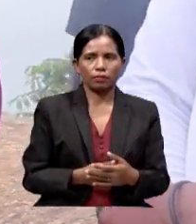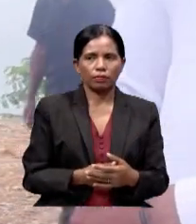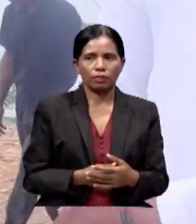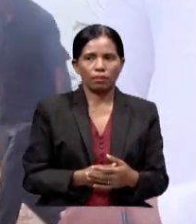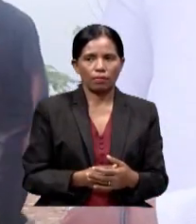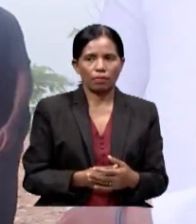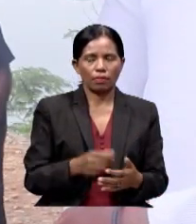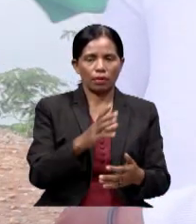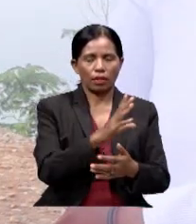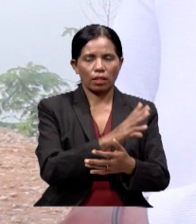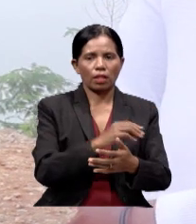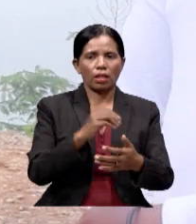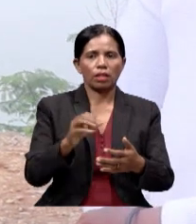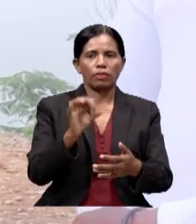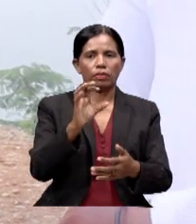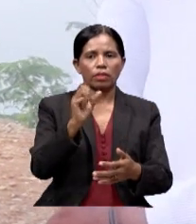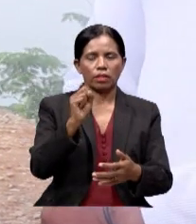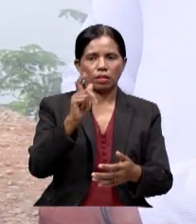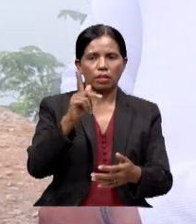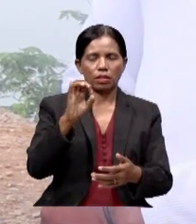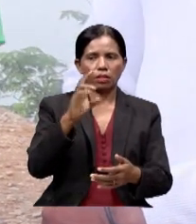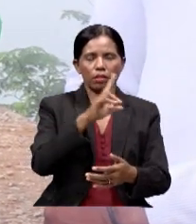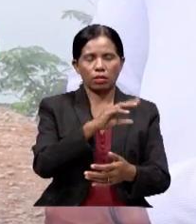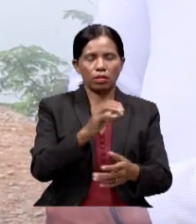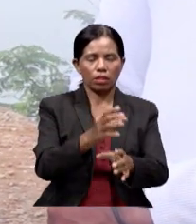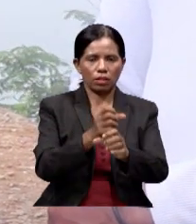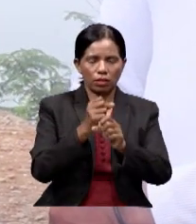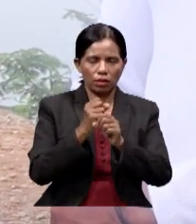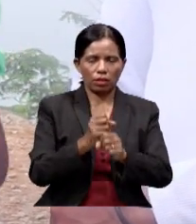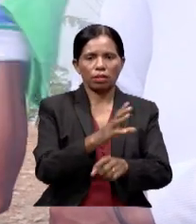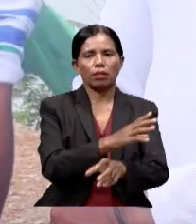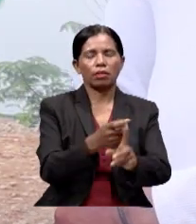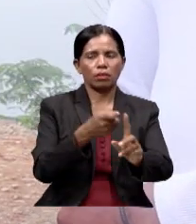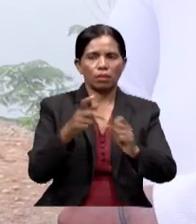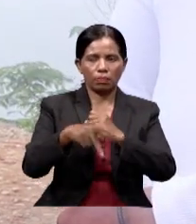seremone konsolidasaun ne Francisco Calbo Adilai simos afileasaun husi